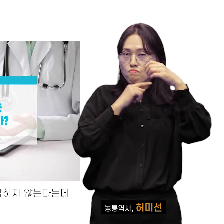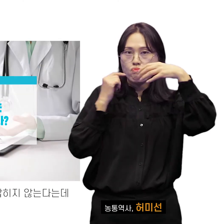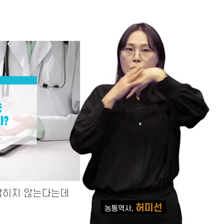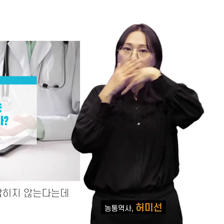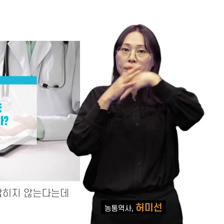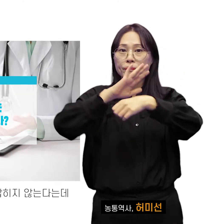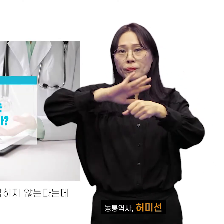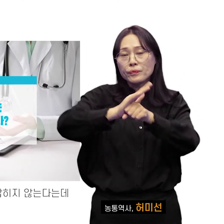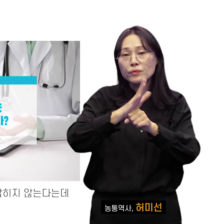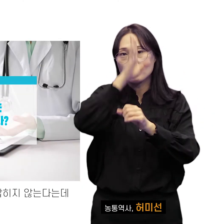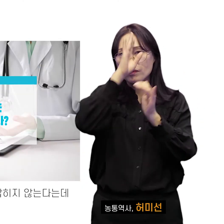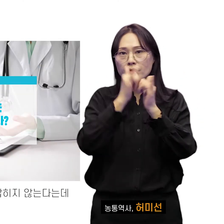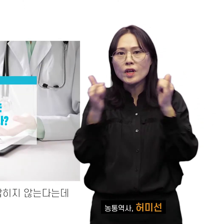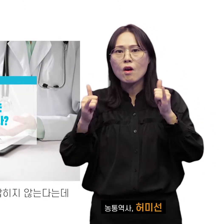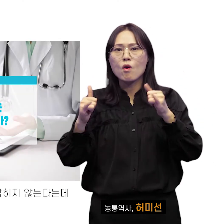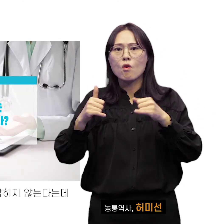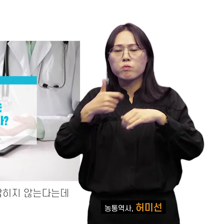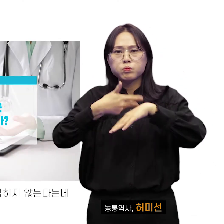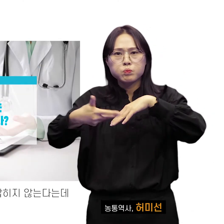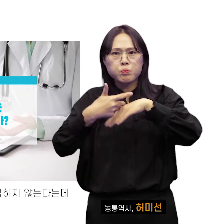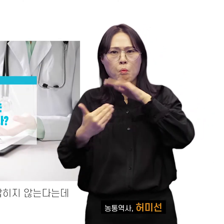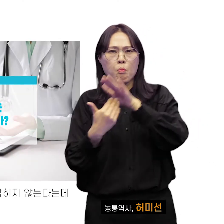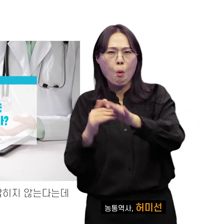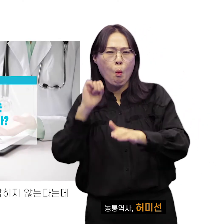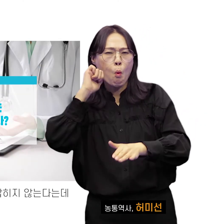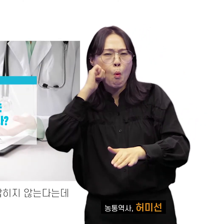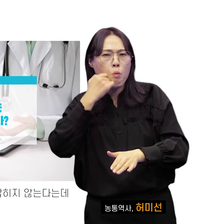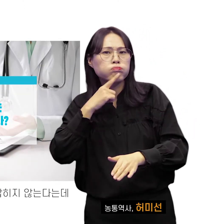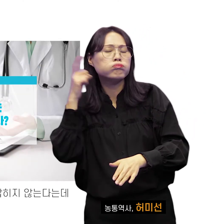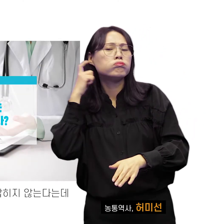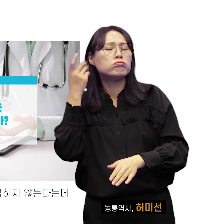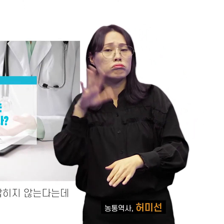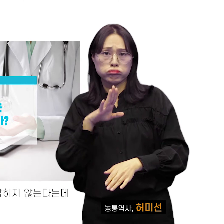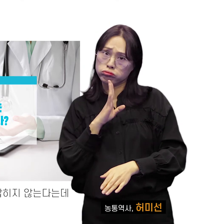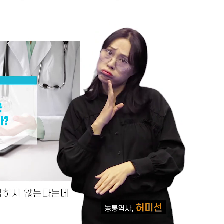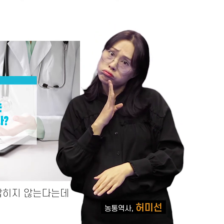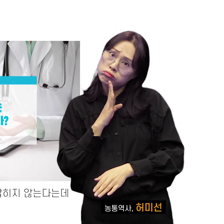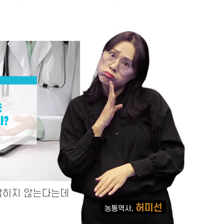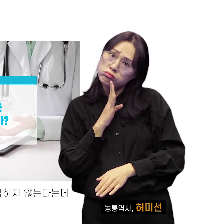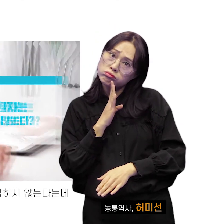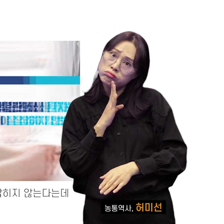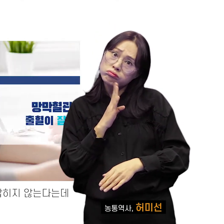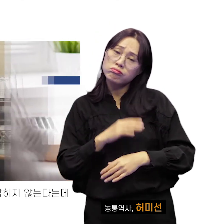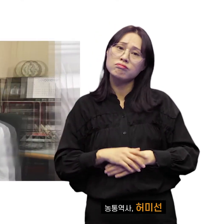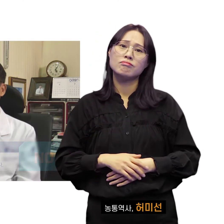망막 혈관 폐쇄 환자는 출혈이 잘 잡히지 않는다는데 사실인가요?